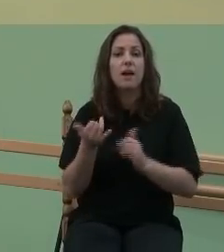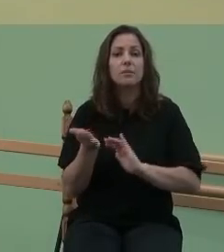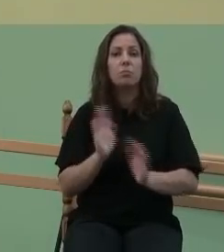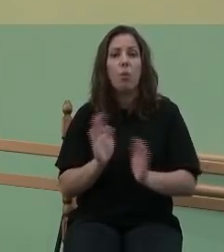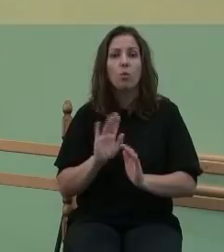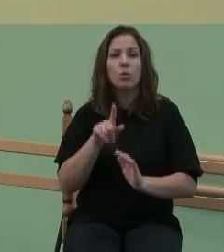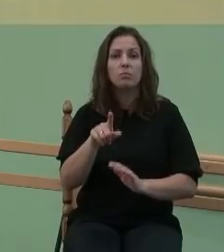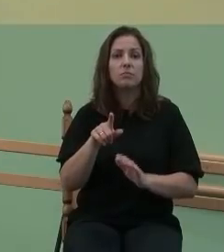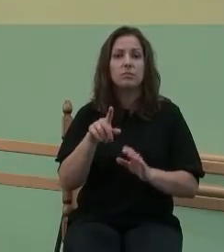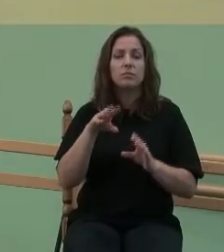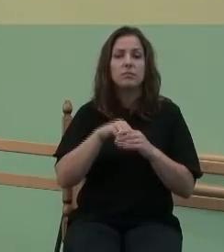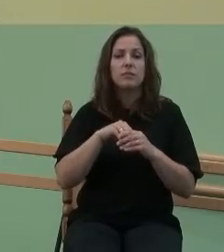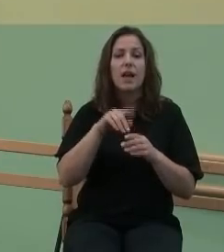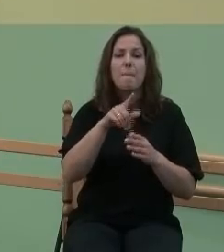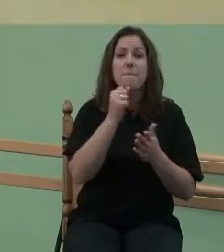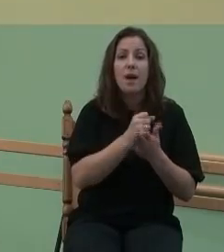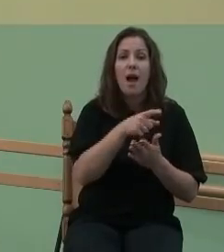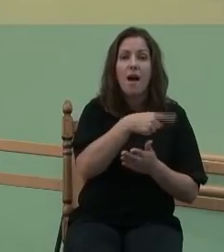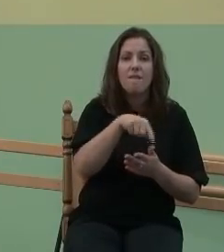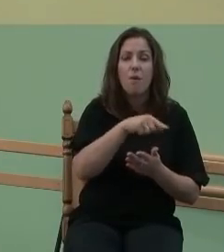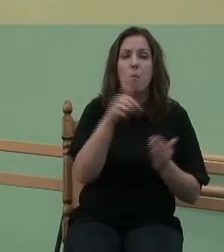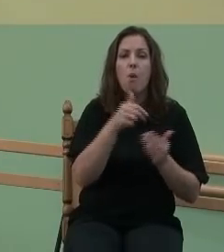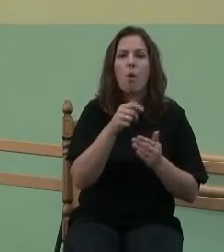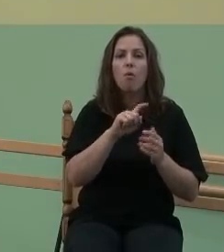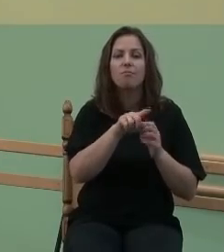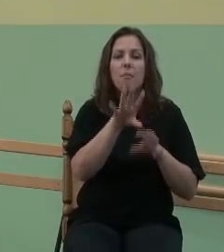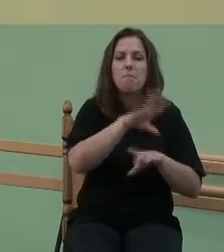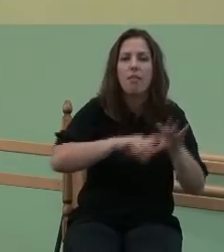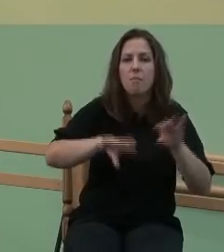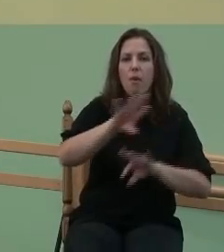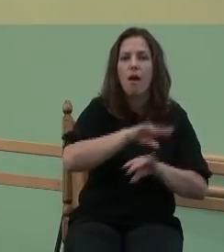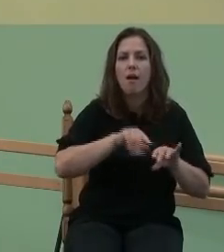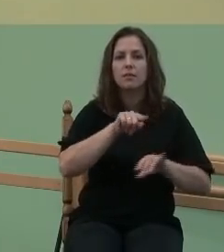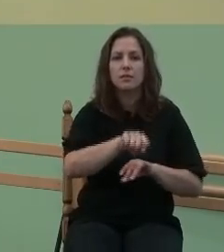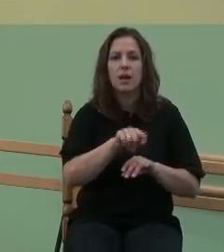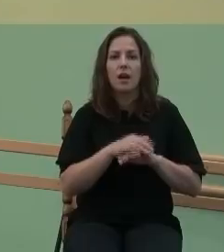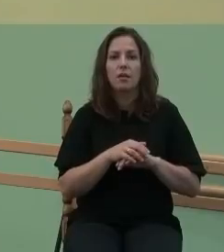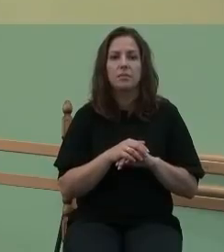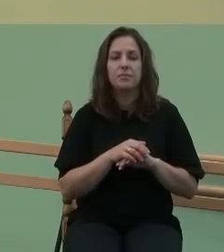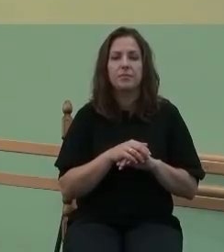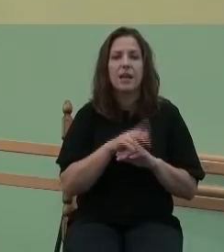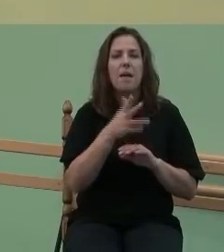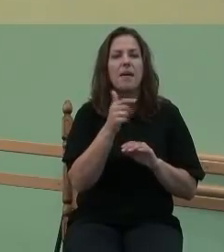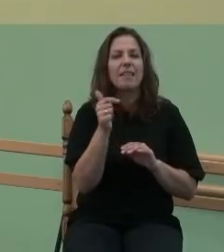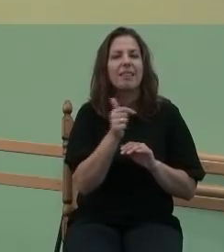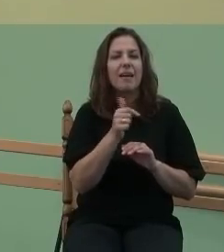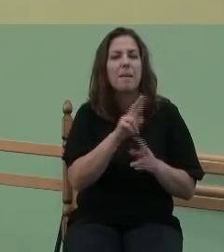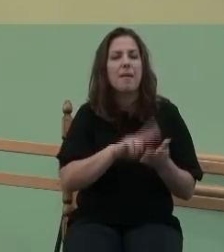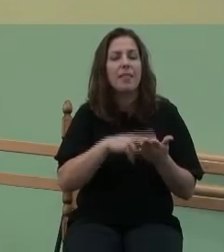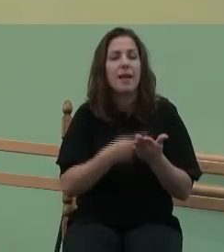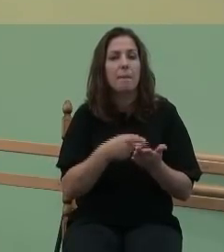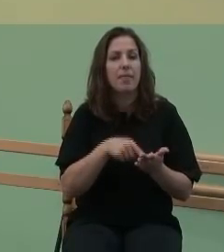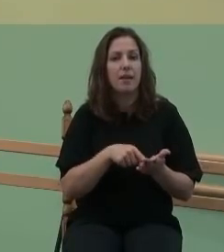sposób zasady prawa mogą ulegać manipulacji przy wojnie na interesowne